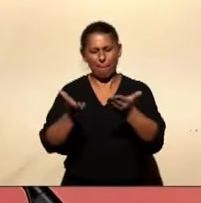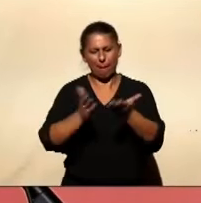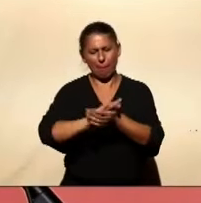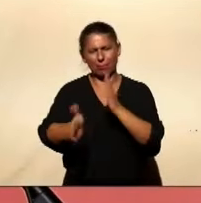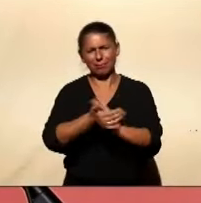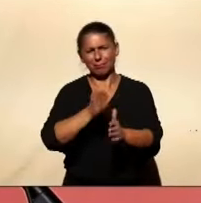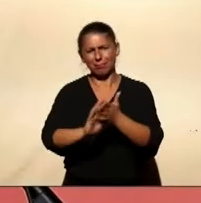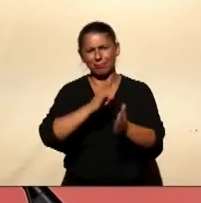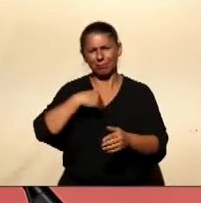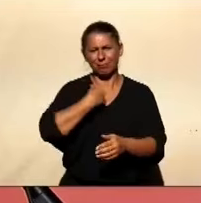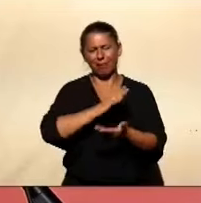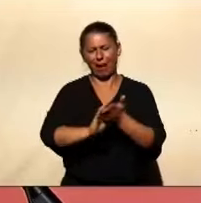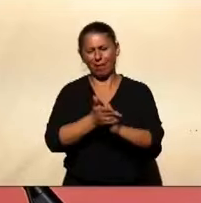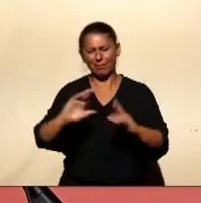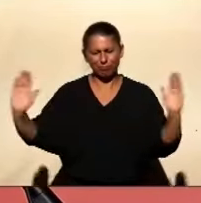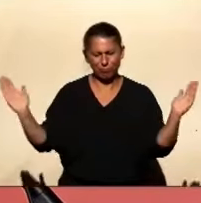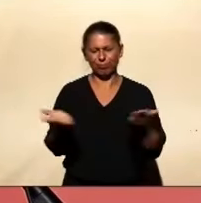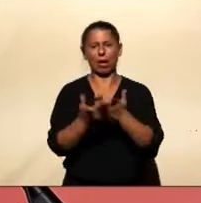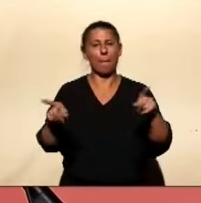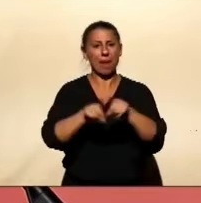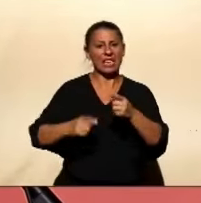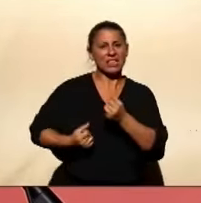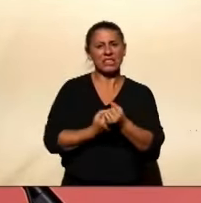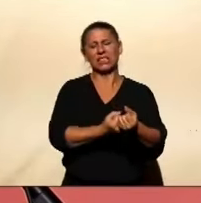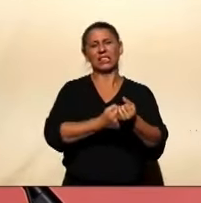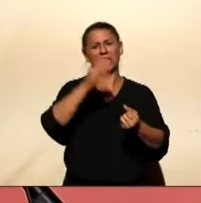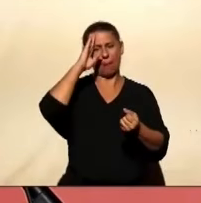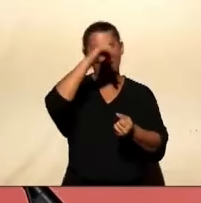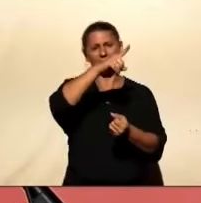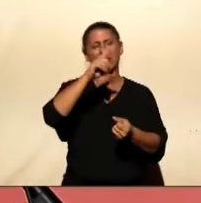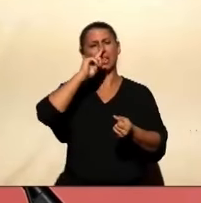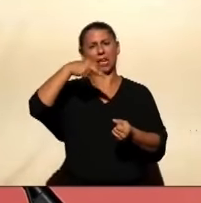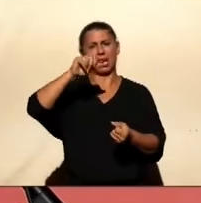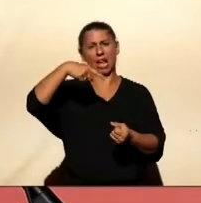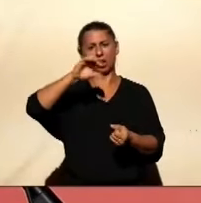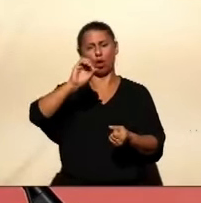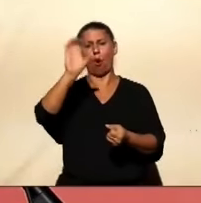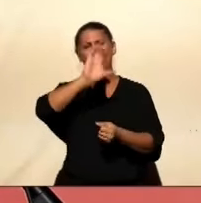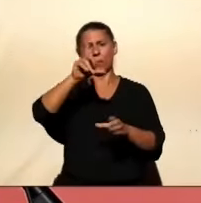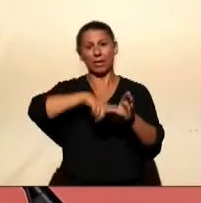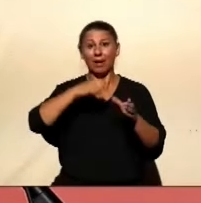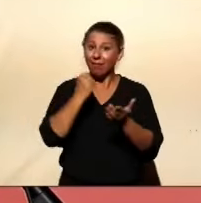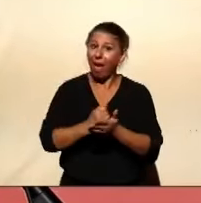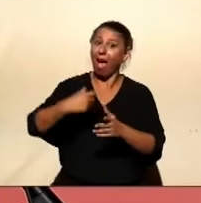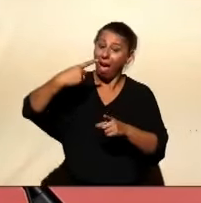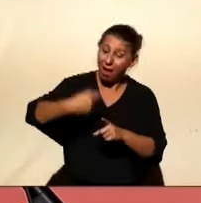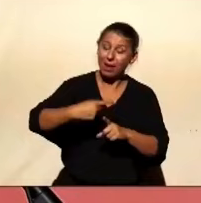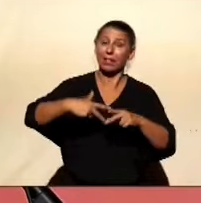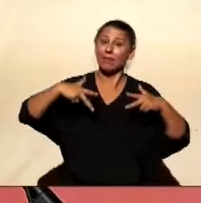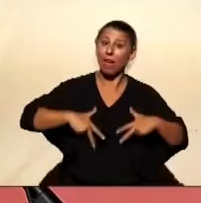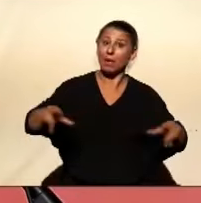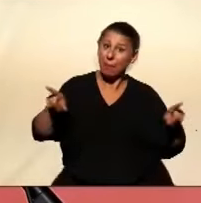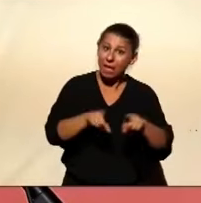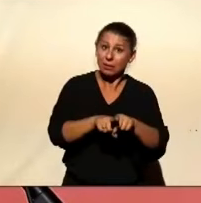λαό, με τη στήριξη βέβαια των ΗΠΑ, του ΝΑΤΟ, της Ευρωπαϊκής Ένωσης, αλλά και της ελληνικής κυβέρνησης